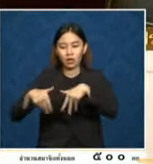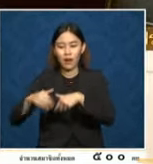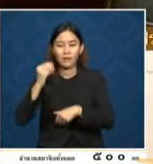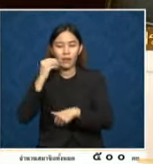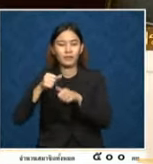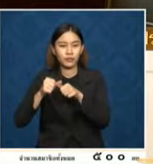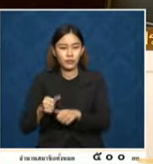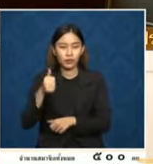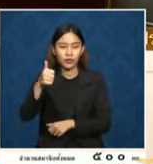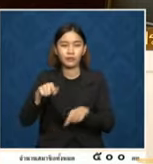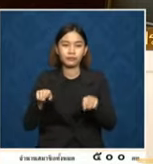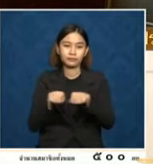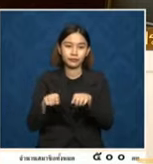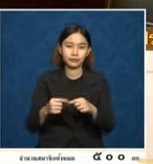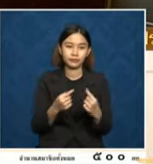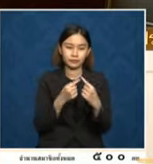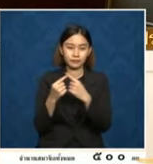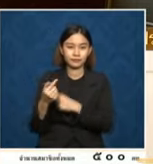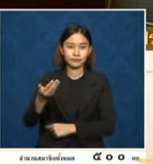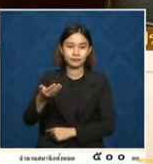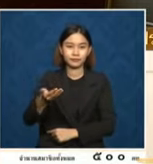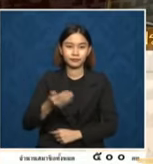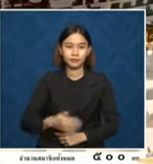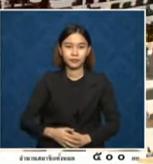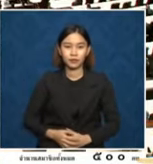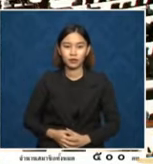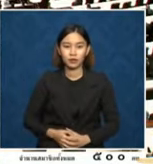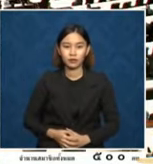ขอบคุณครับขอเชิญท่านสังคมแดงโชติครับ